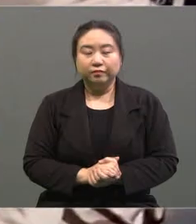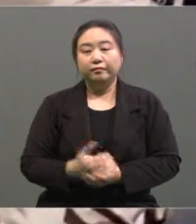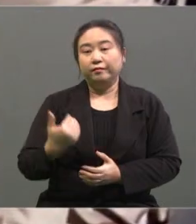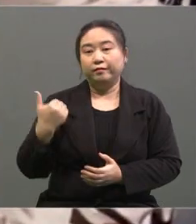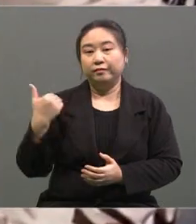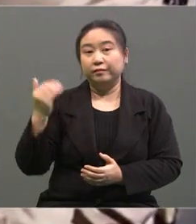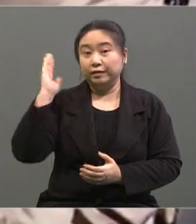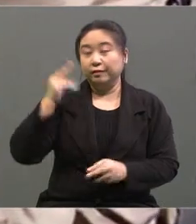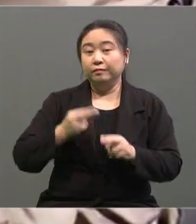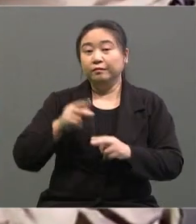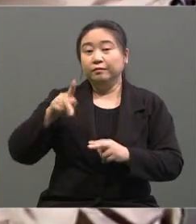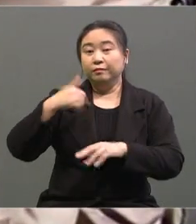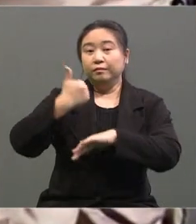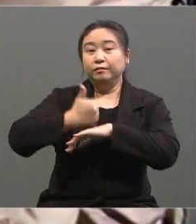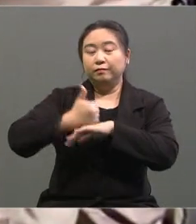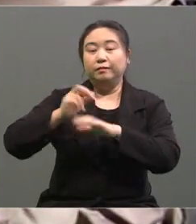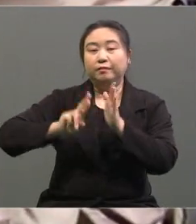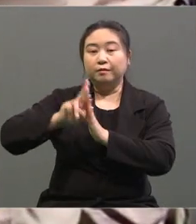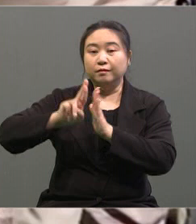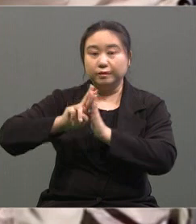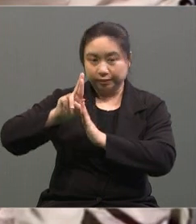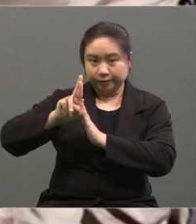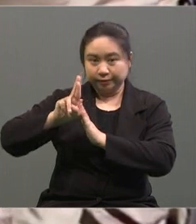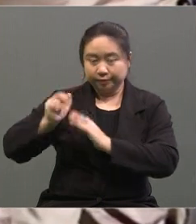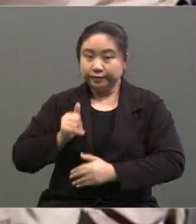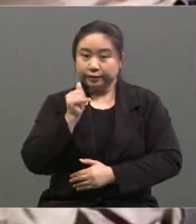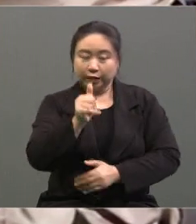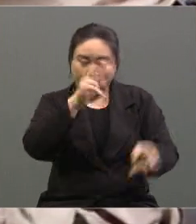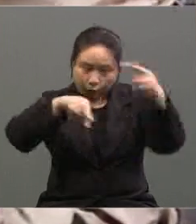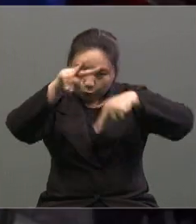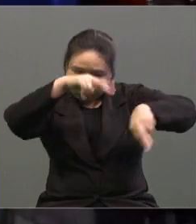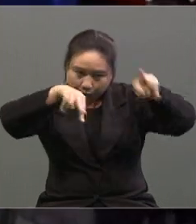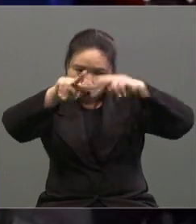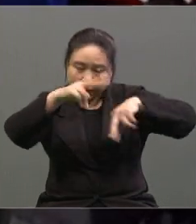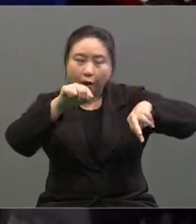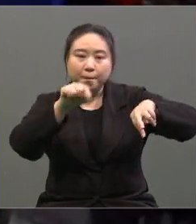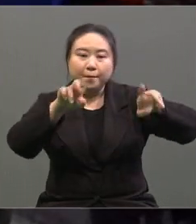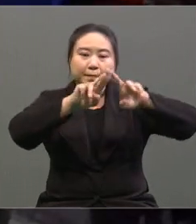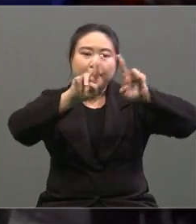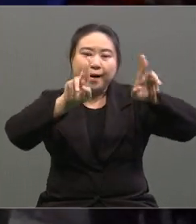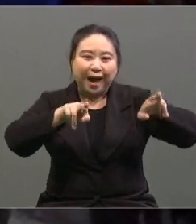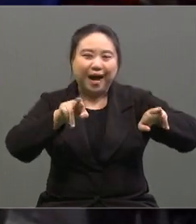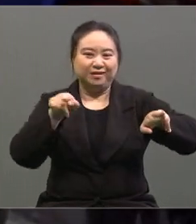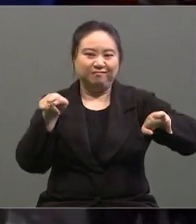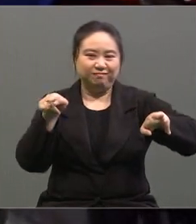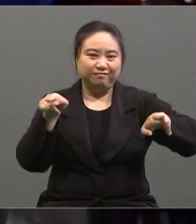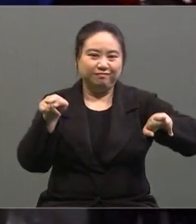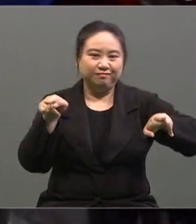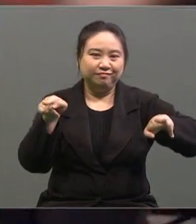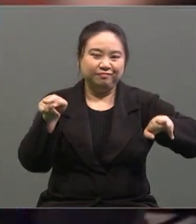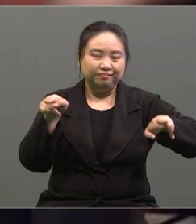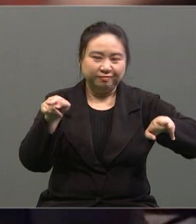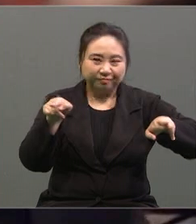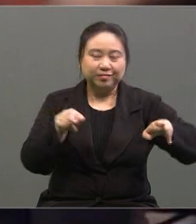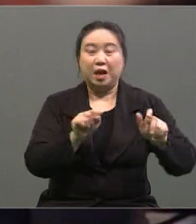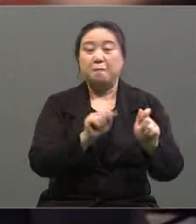พุทธิพงศ์สิริมาศผู้ว่าราชการจังหวัดเชียงรายค่ะบุกเข้าไปตรวจสอบร้านนั่งยันท่อมกันบายหลังเซนในต